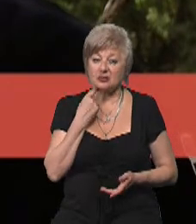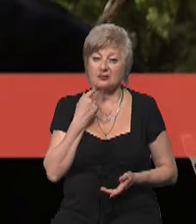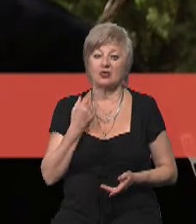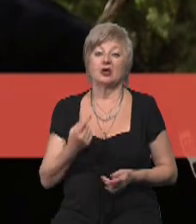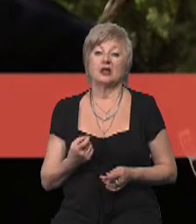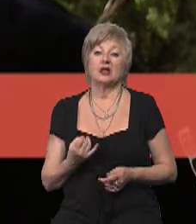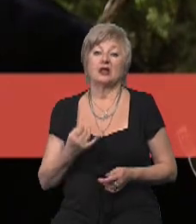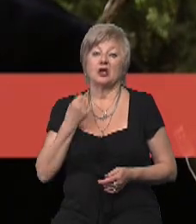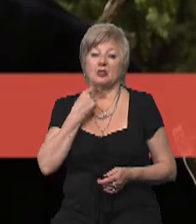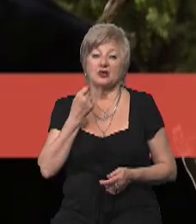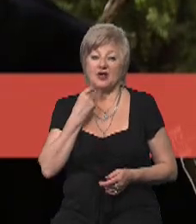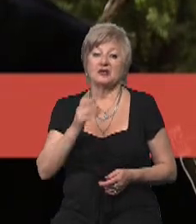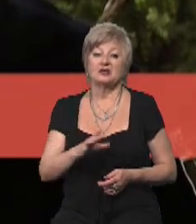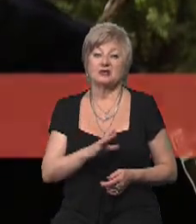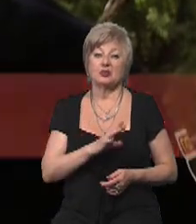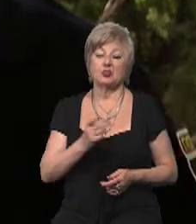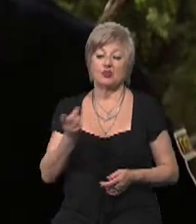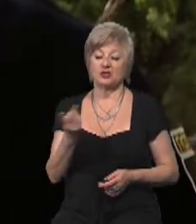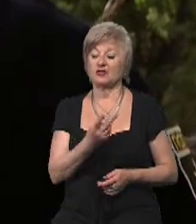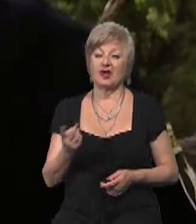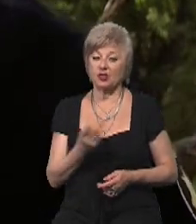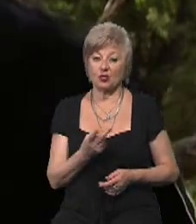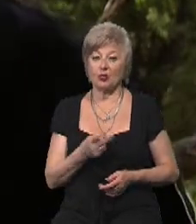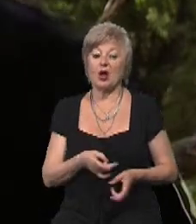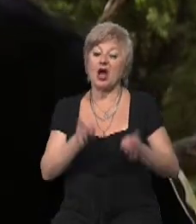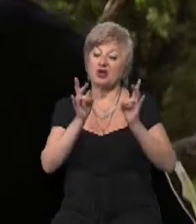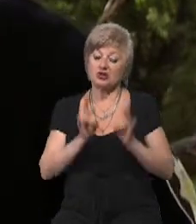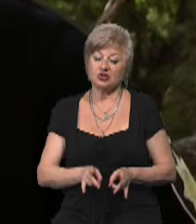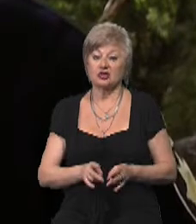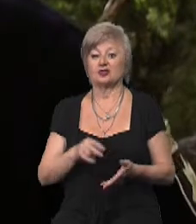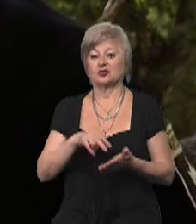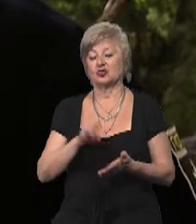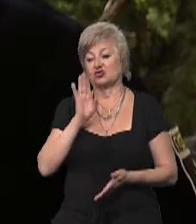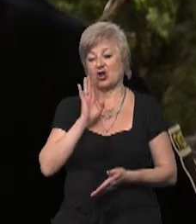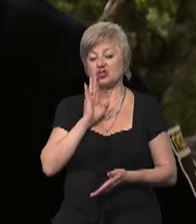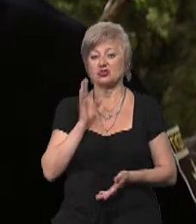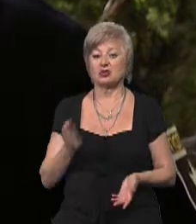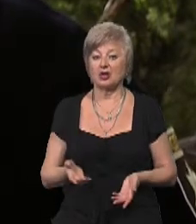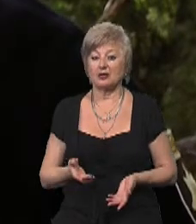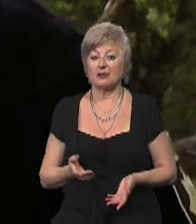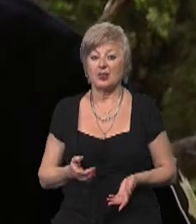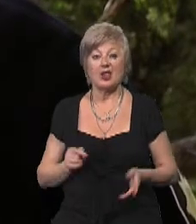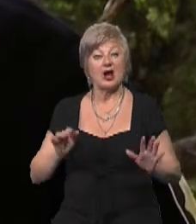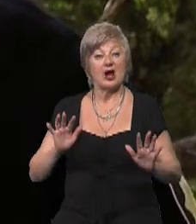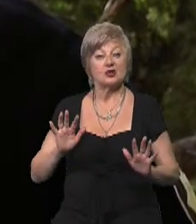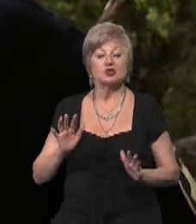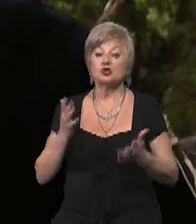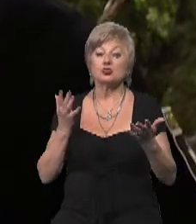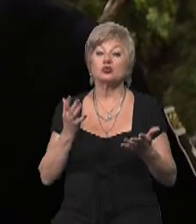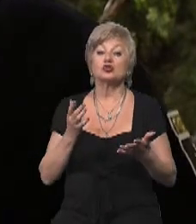пияцтво дуже часто буває з обох сторін, але жертвою стає жінка. Випадки, коли чоловіки є